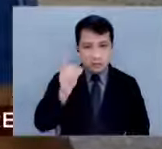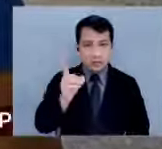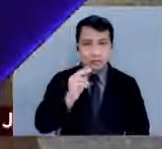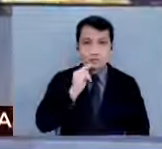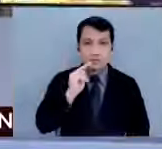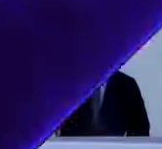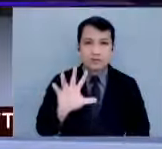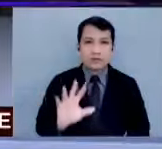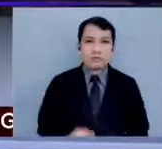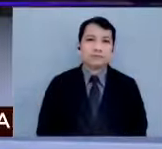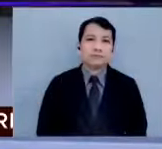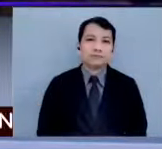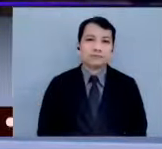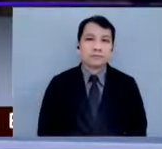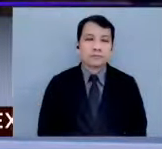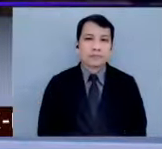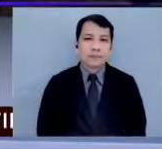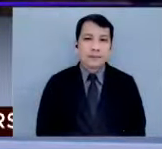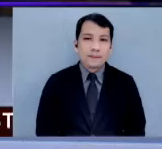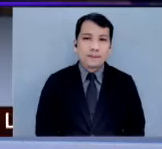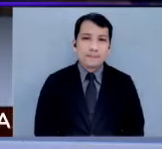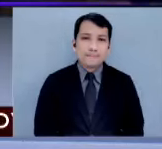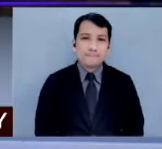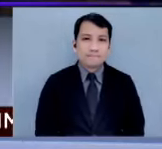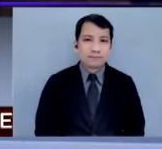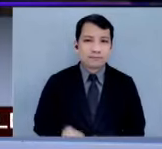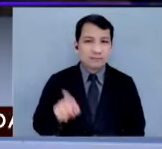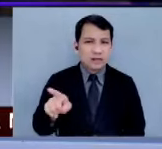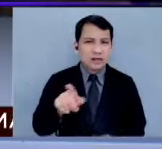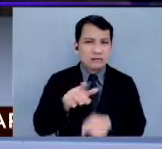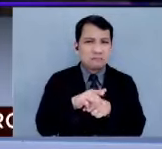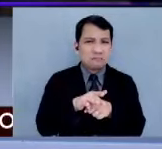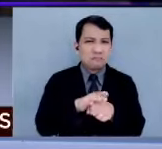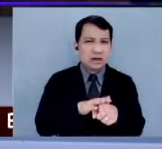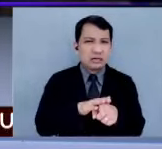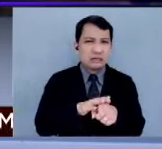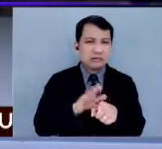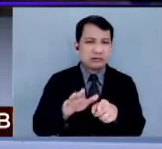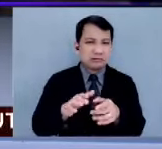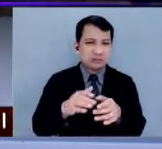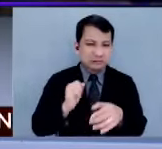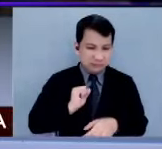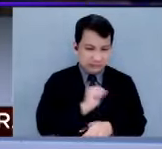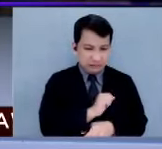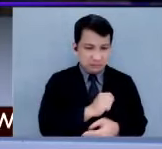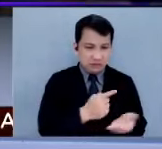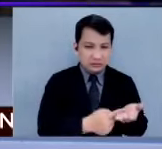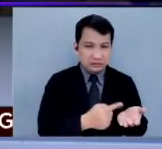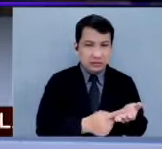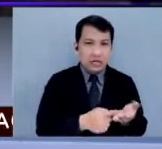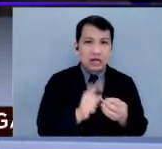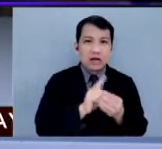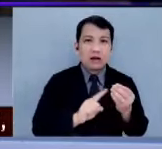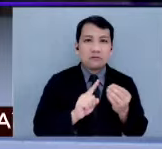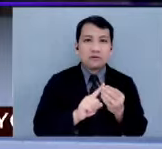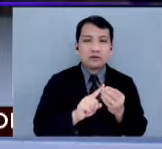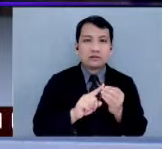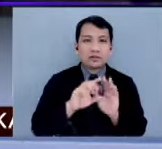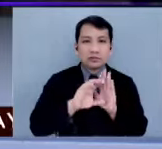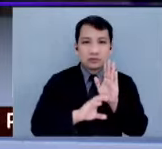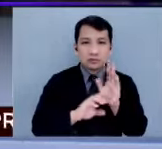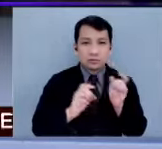5. Parang pagong daw sa baga ng pagtalakay ng Senado sa pag-amyenda ng economic provisions ng